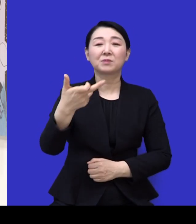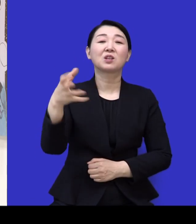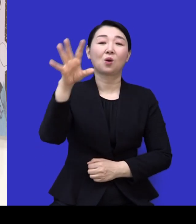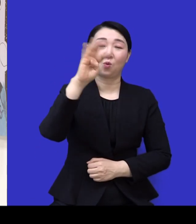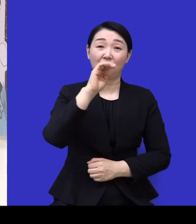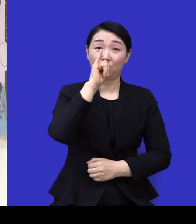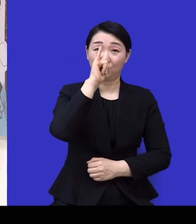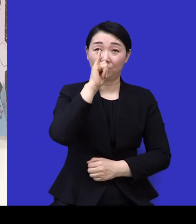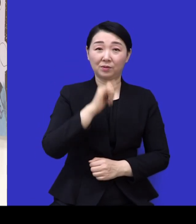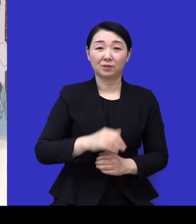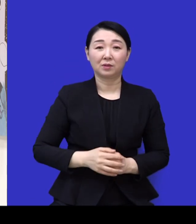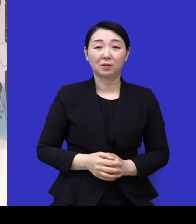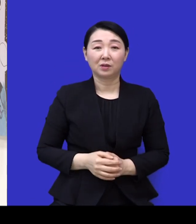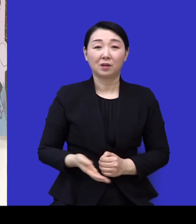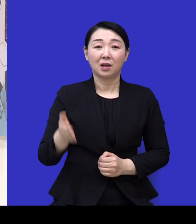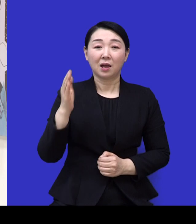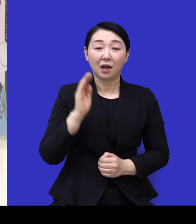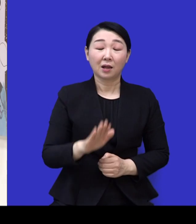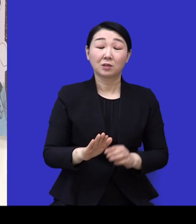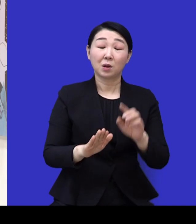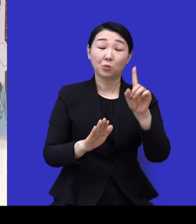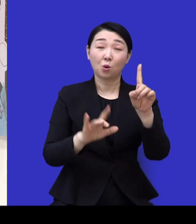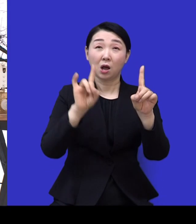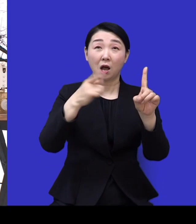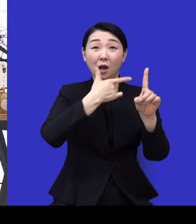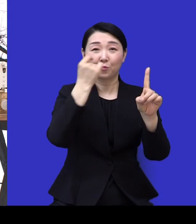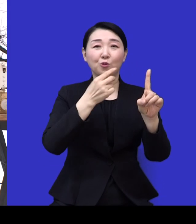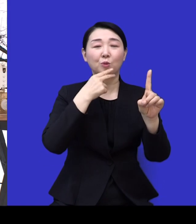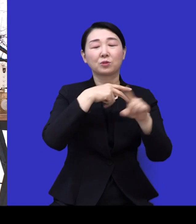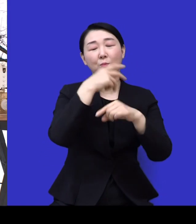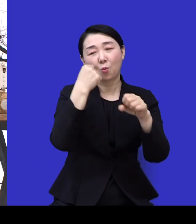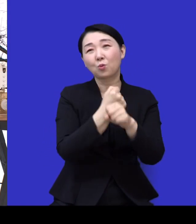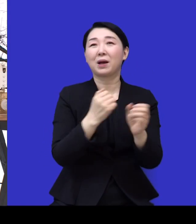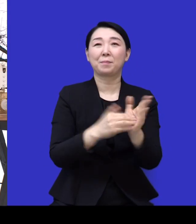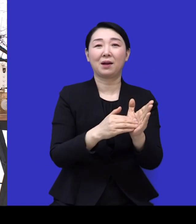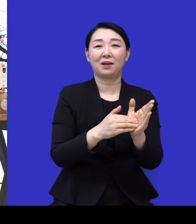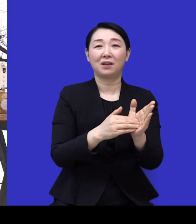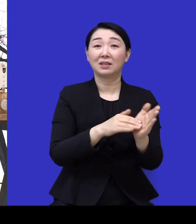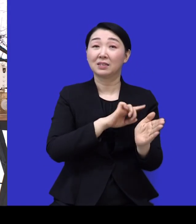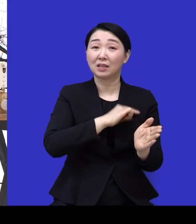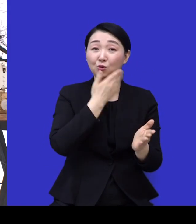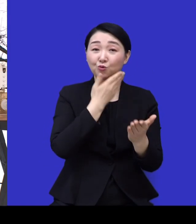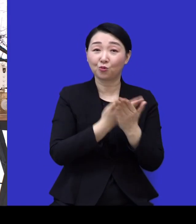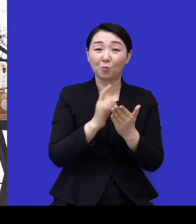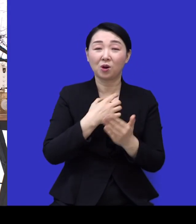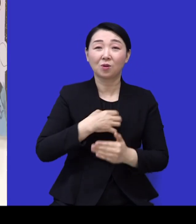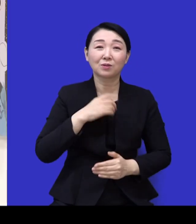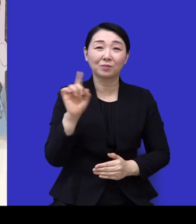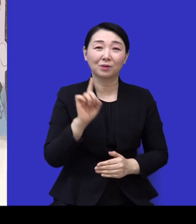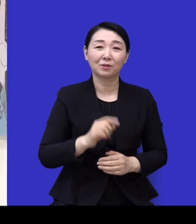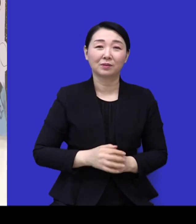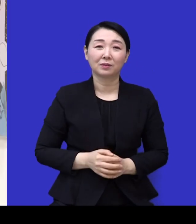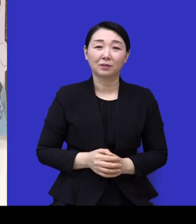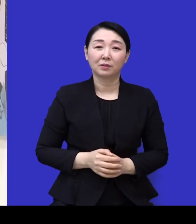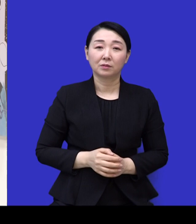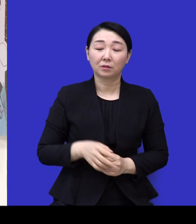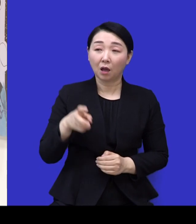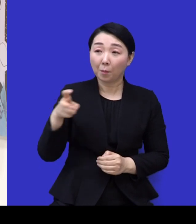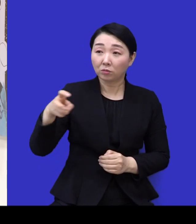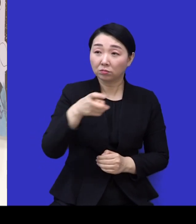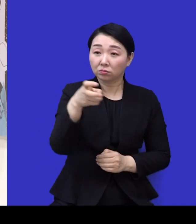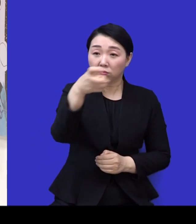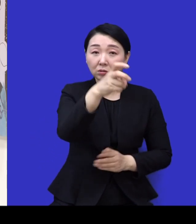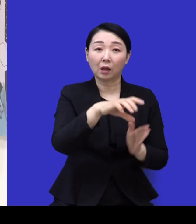들었는데 한 푼도 모자르지 않게 다 만들었어요. 근데 가장 중요한 거는 가장 걱정했던 거는 저렇게 버스가